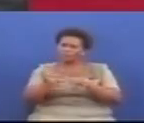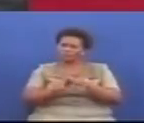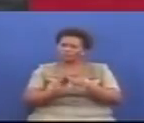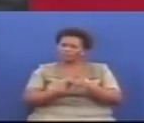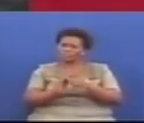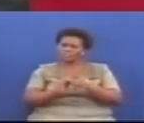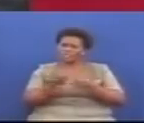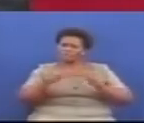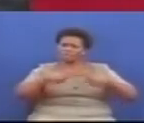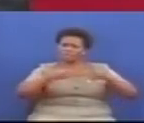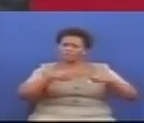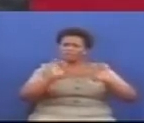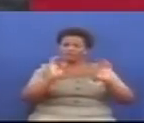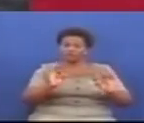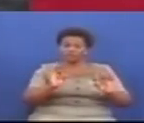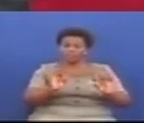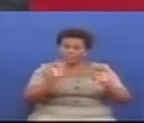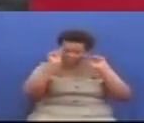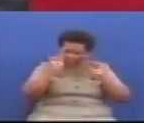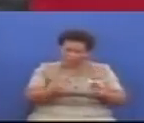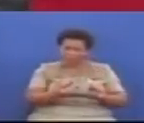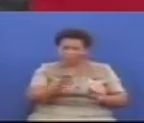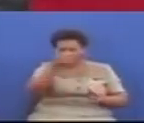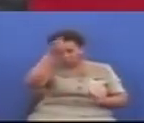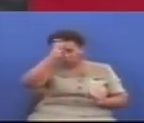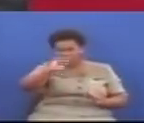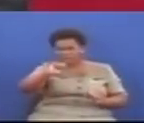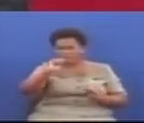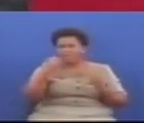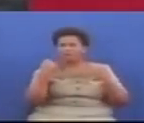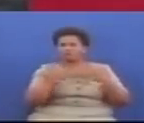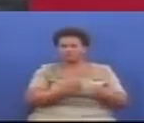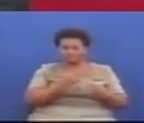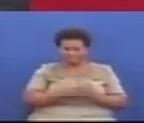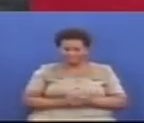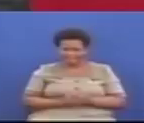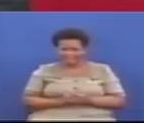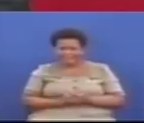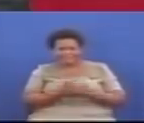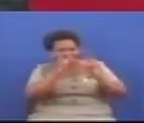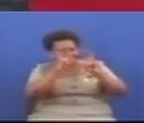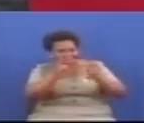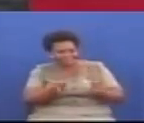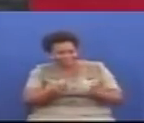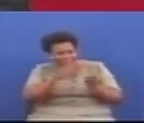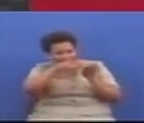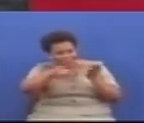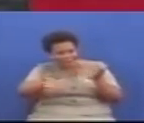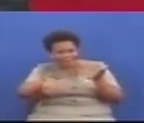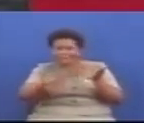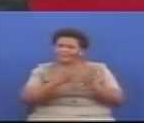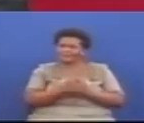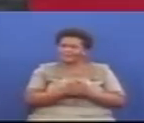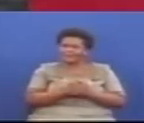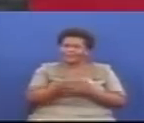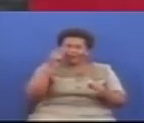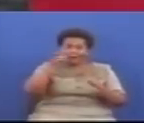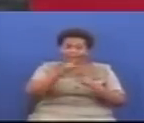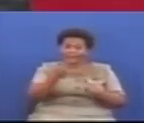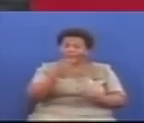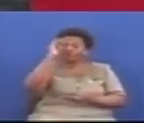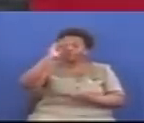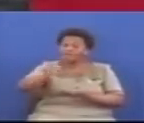kuvaa kofia ngumu, kufanya ukaguzi wa mara kwa mara wa leseni za waendesha bodaboda ili kupunguza wale waendeshaji wasio na